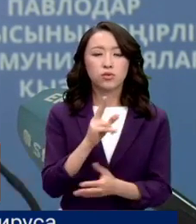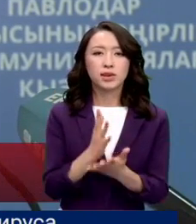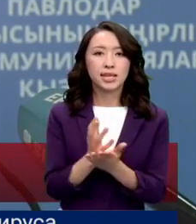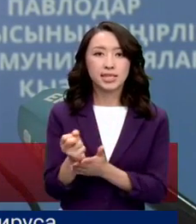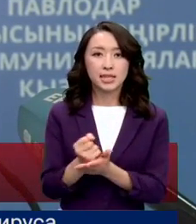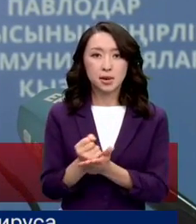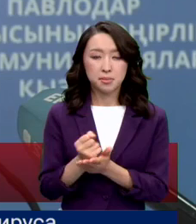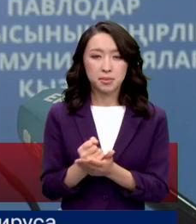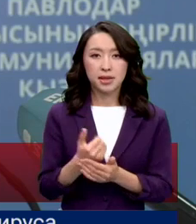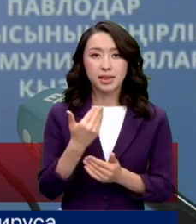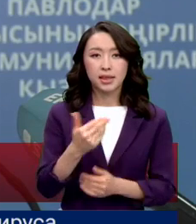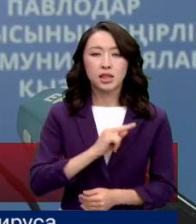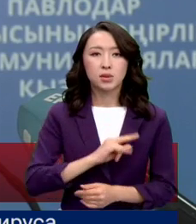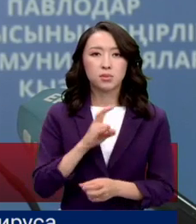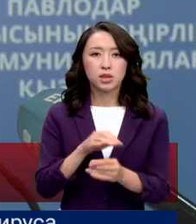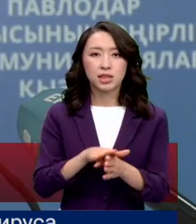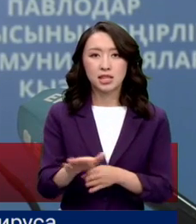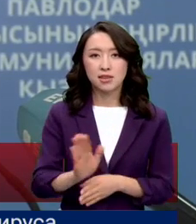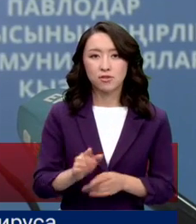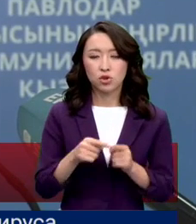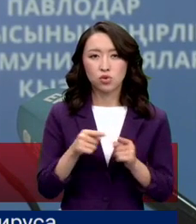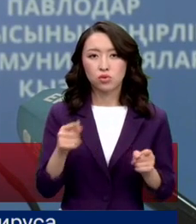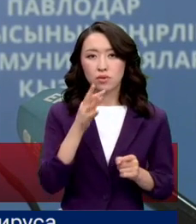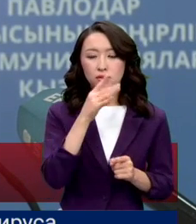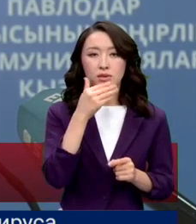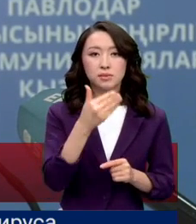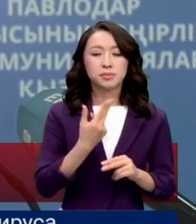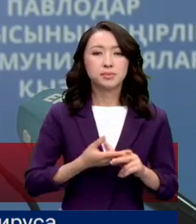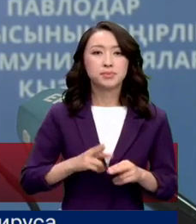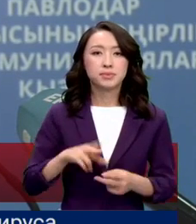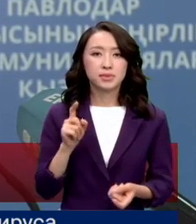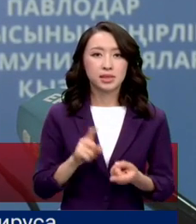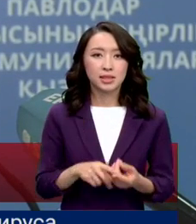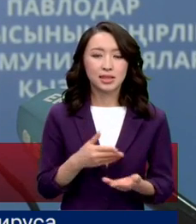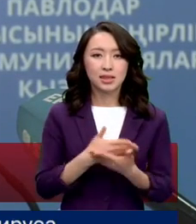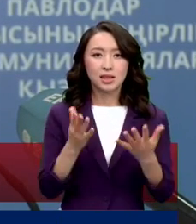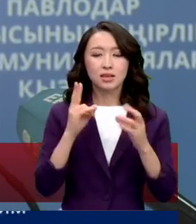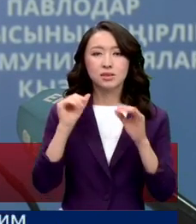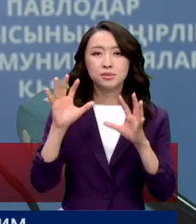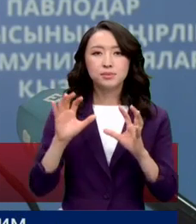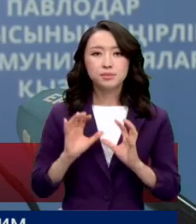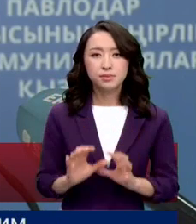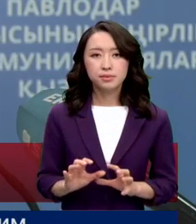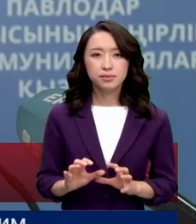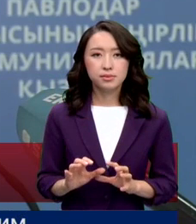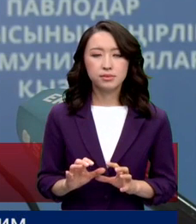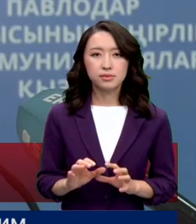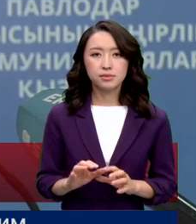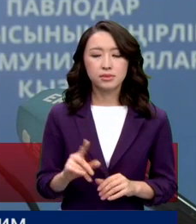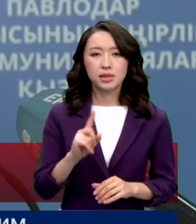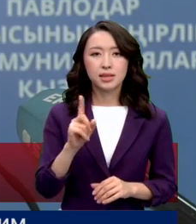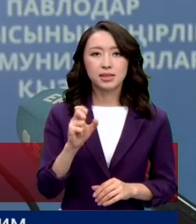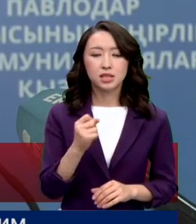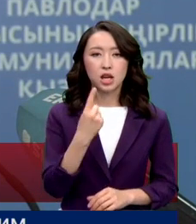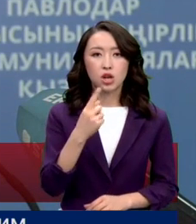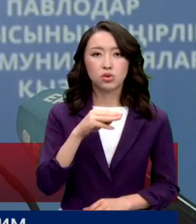резерв. То есть данные работы не выполнены в тот период. В этой связи там получается у нас законодательством за